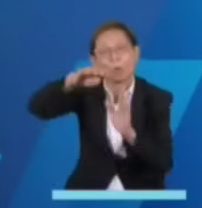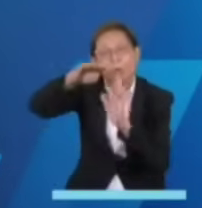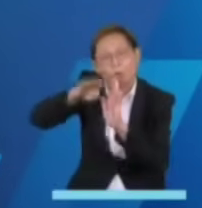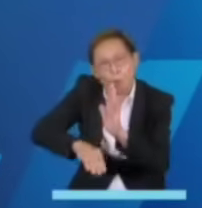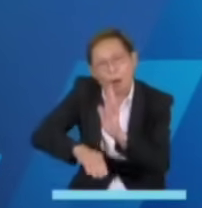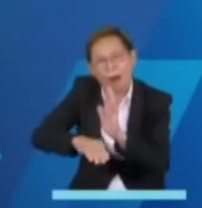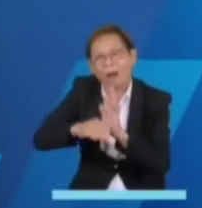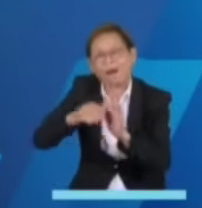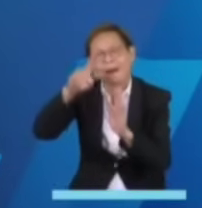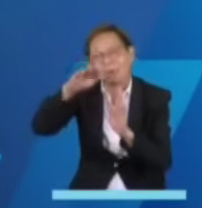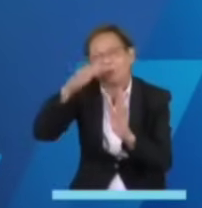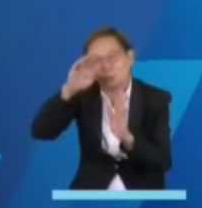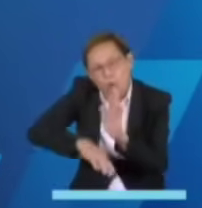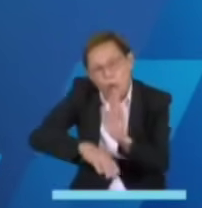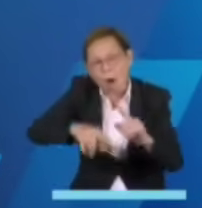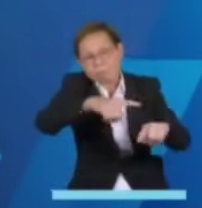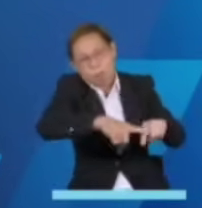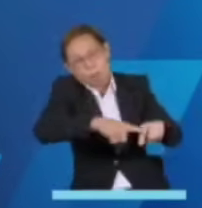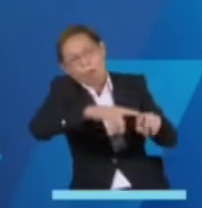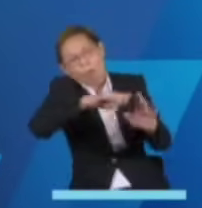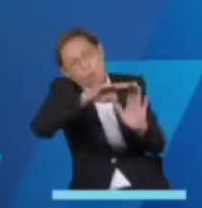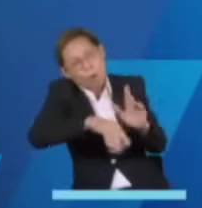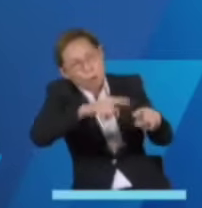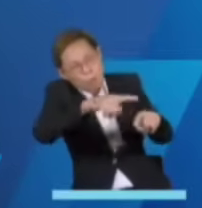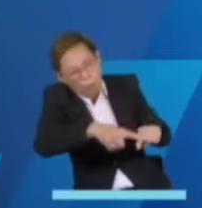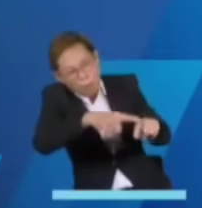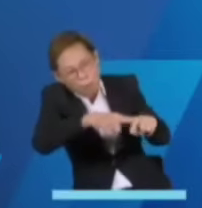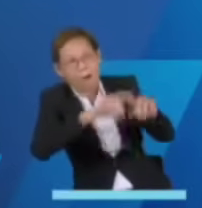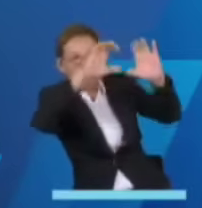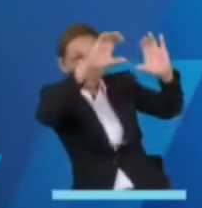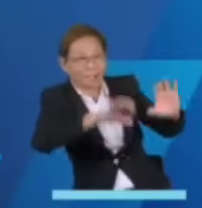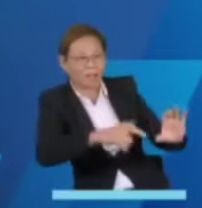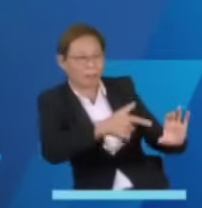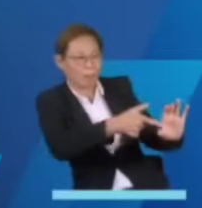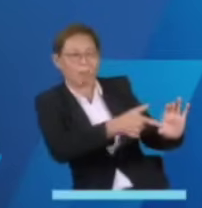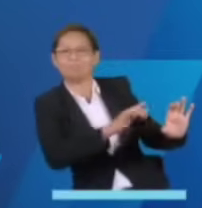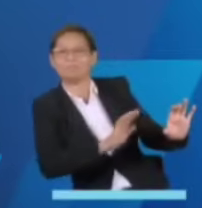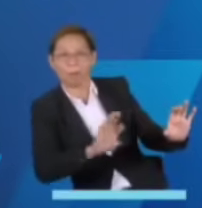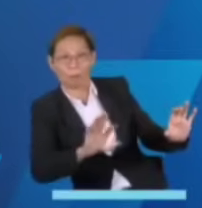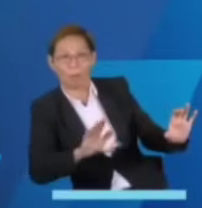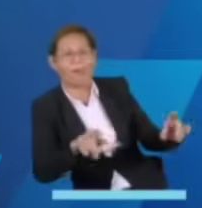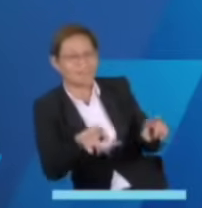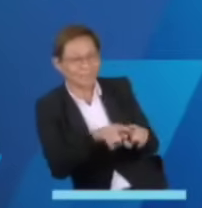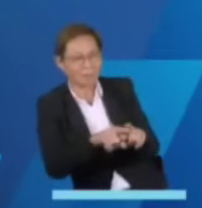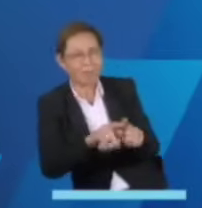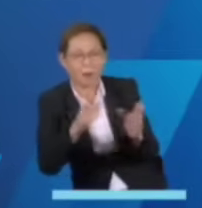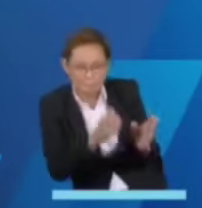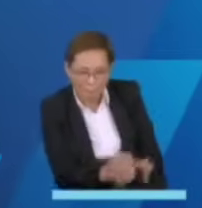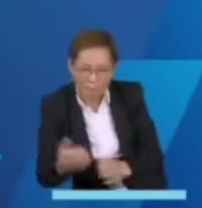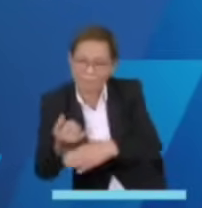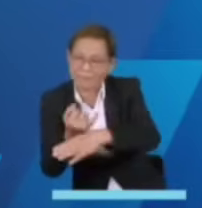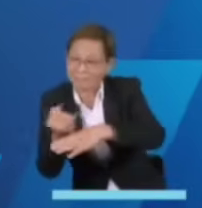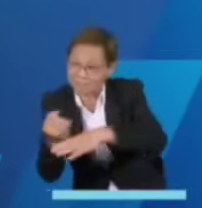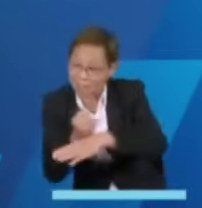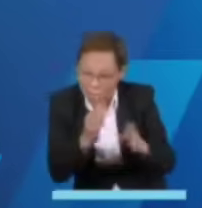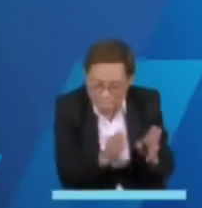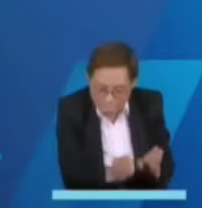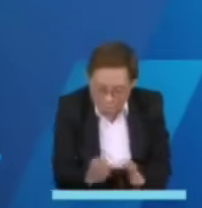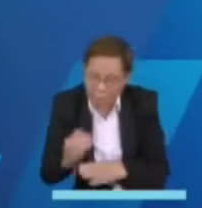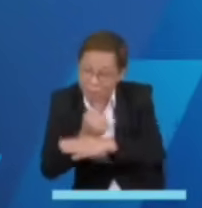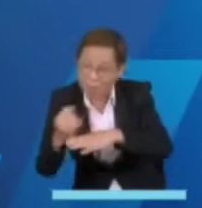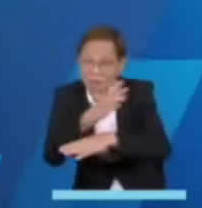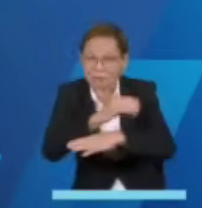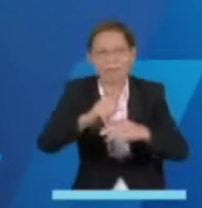tekanan kebergantungan kepada pendekatan lalu. Samalah dengan pelan perindustrian dan